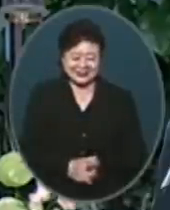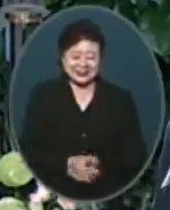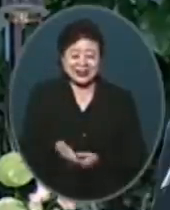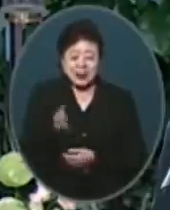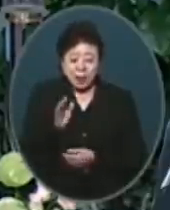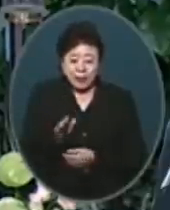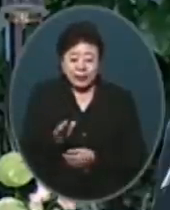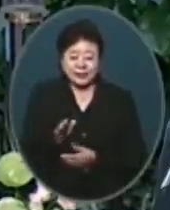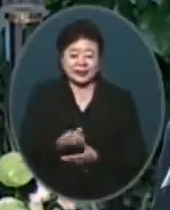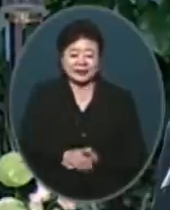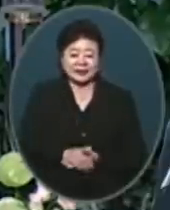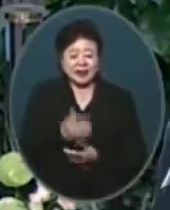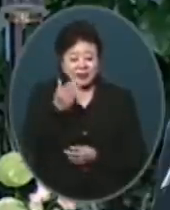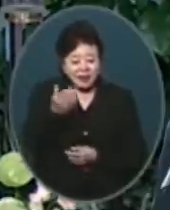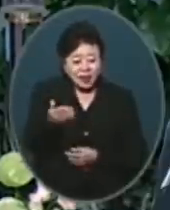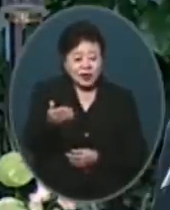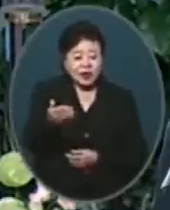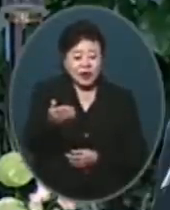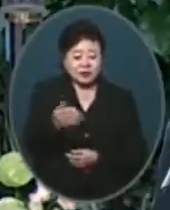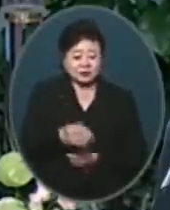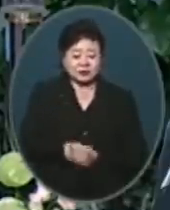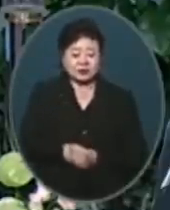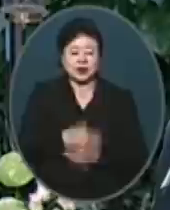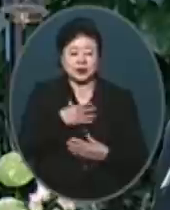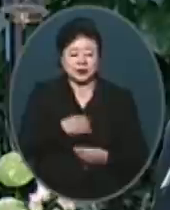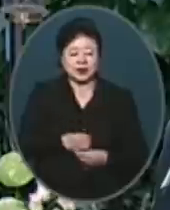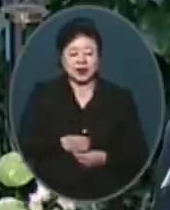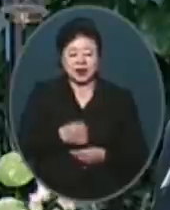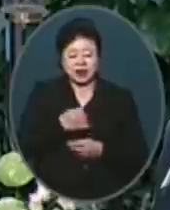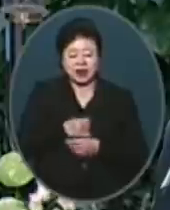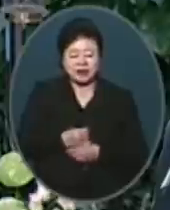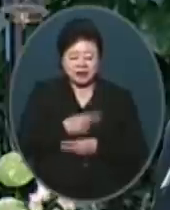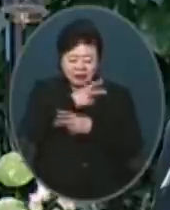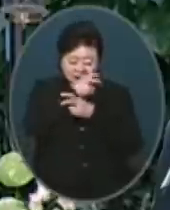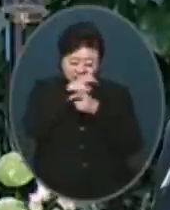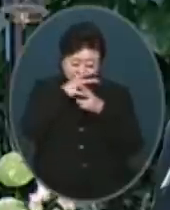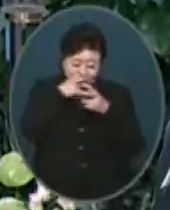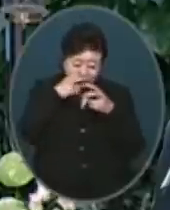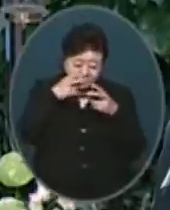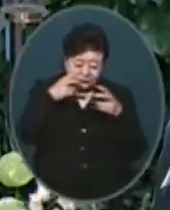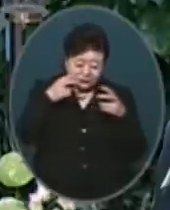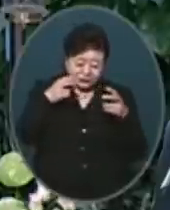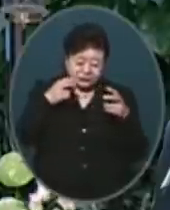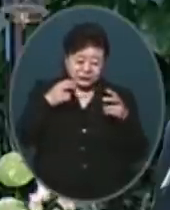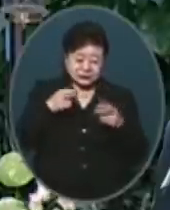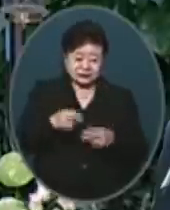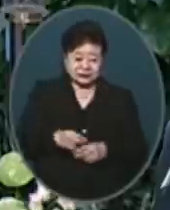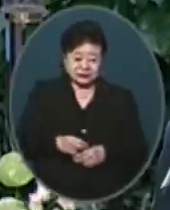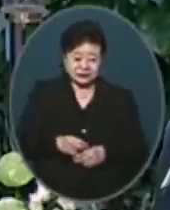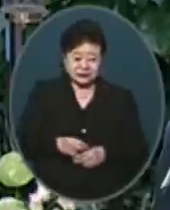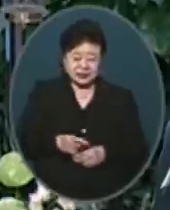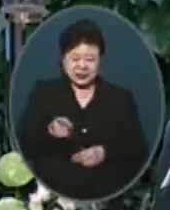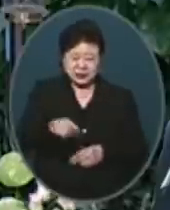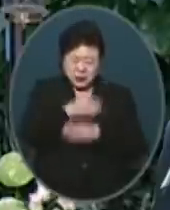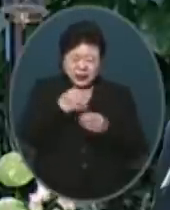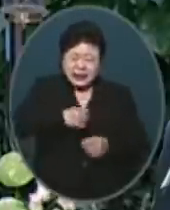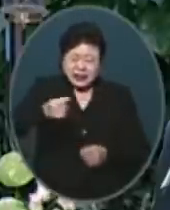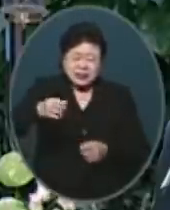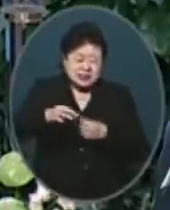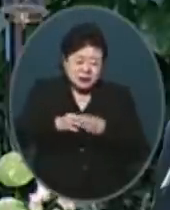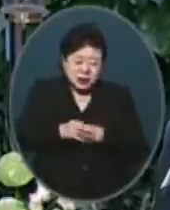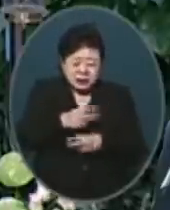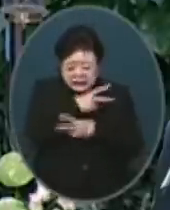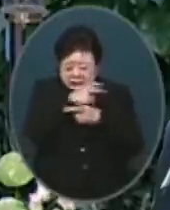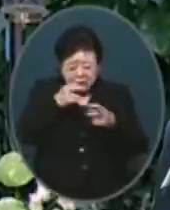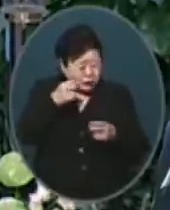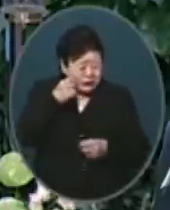그렇다면 여러분도 편히 주무십시오. 만일 이것들이 다 내 것이면 변할 수